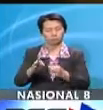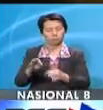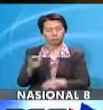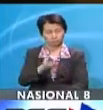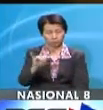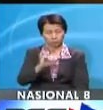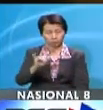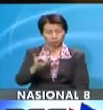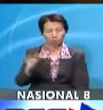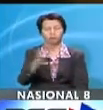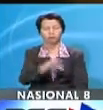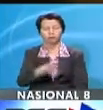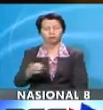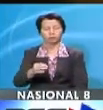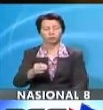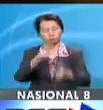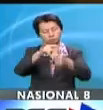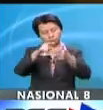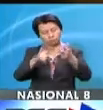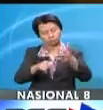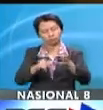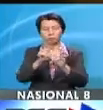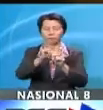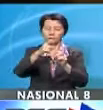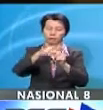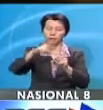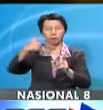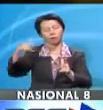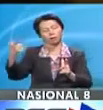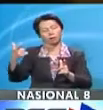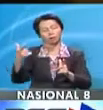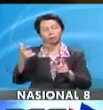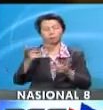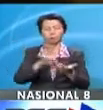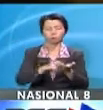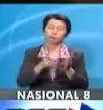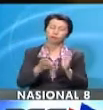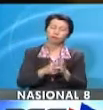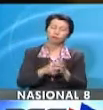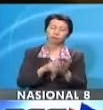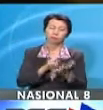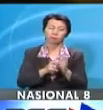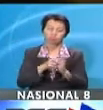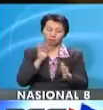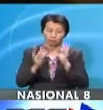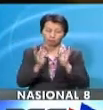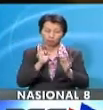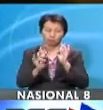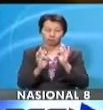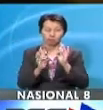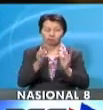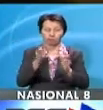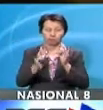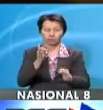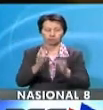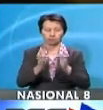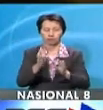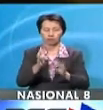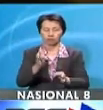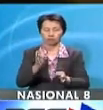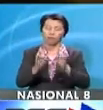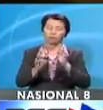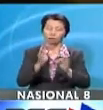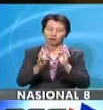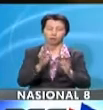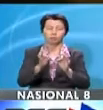juga aspek-aspek teknikal yang lain. Dengan erti kata, kalau sekiranya dijumpai